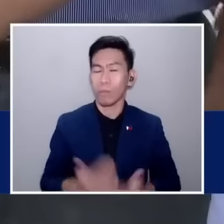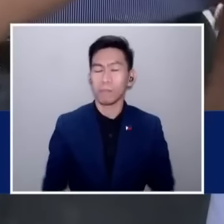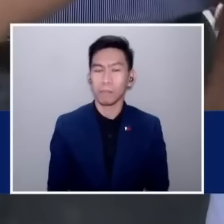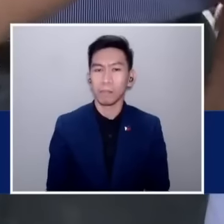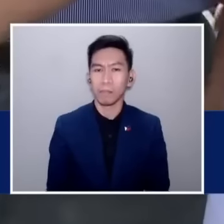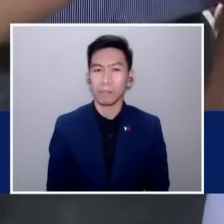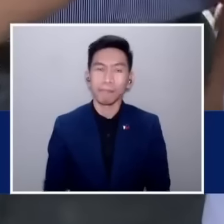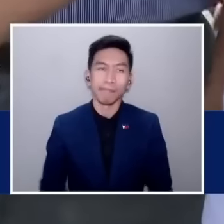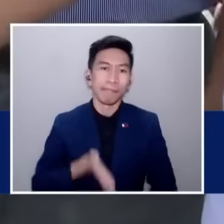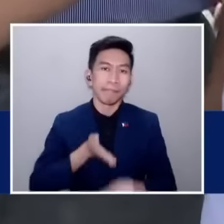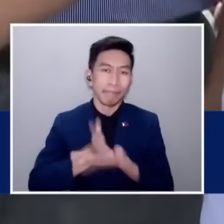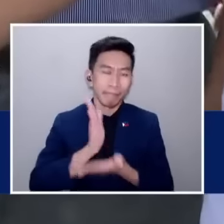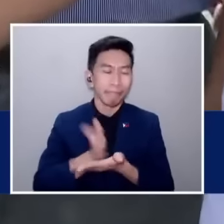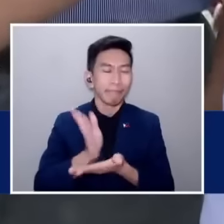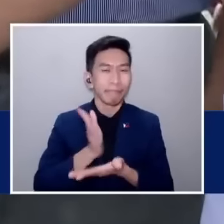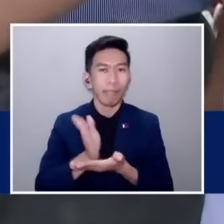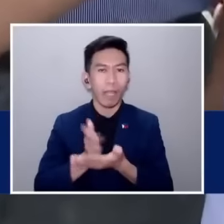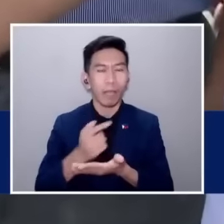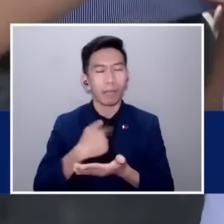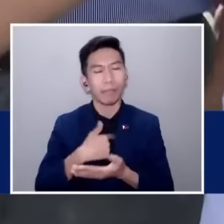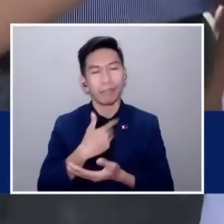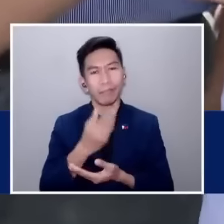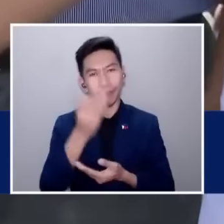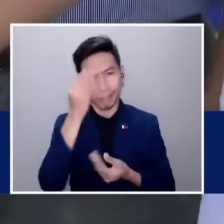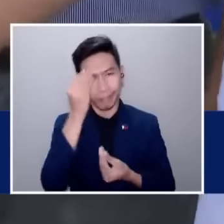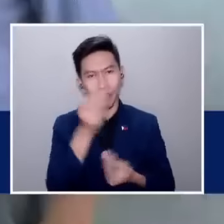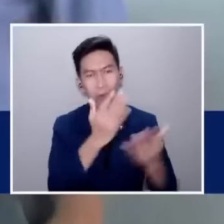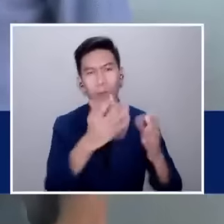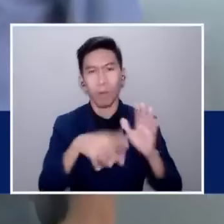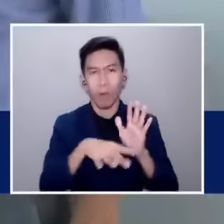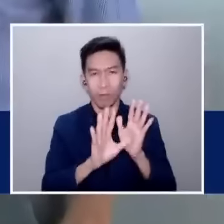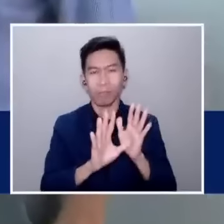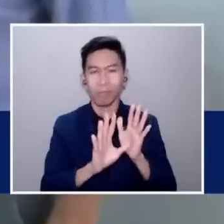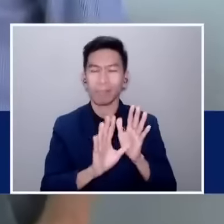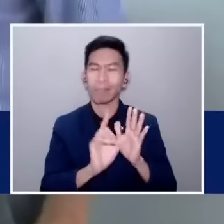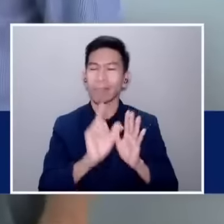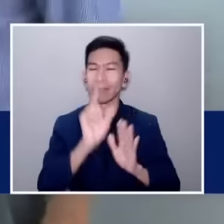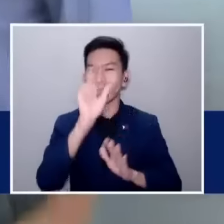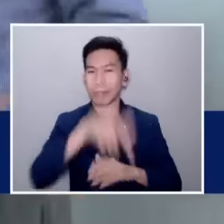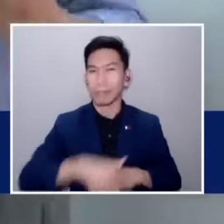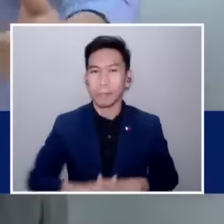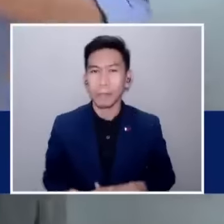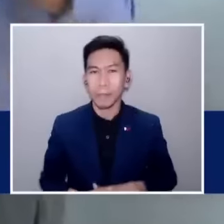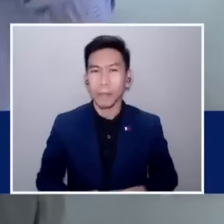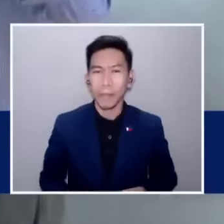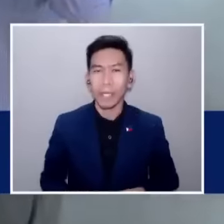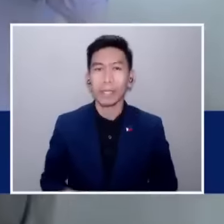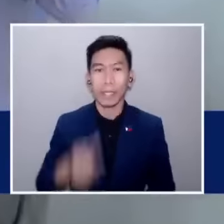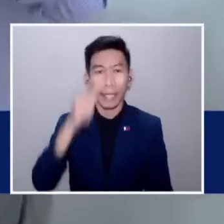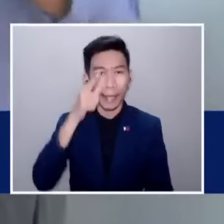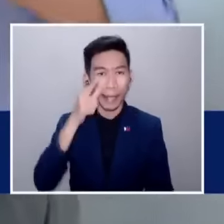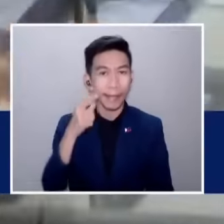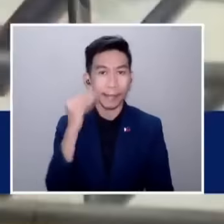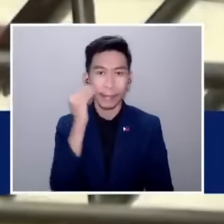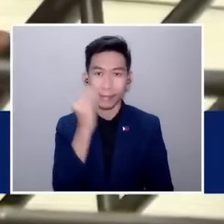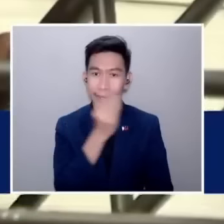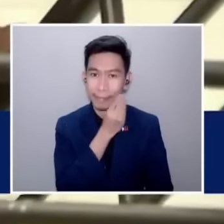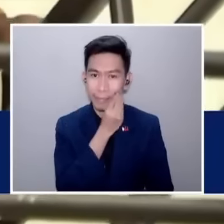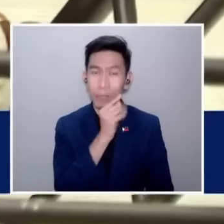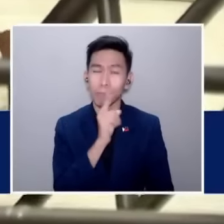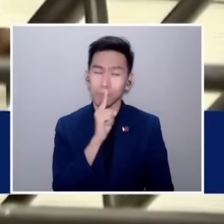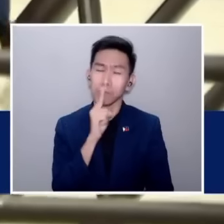Anyway, I'll bring the matter to COMELEC at the proper time. Aminado si Atienza, malabo talagang manalo siya.